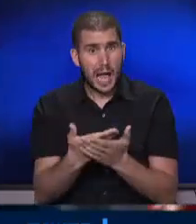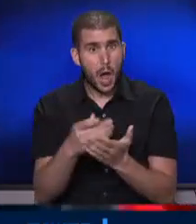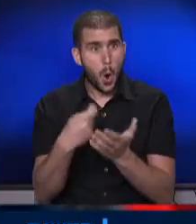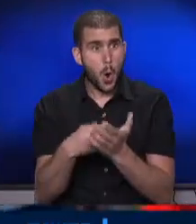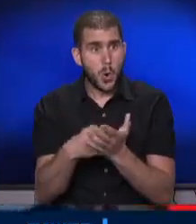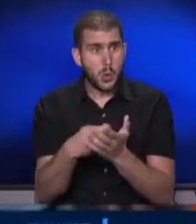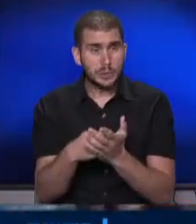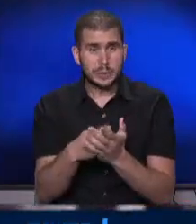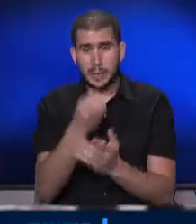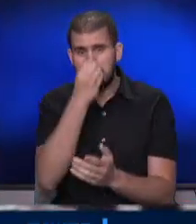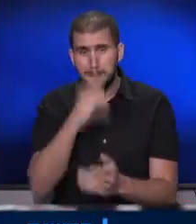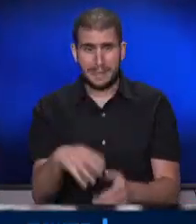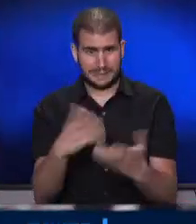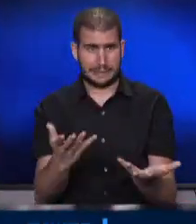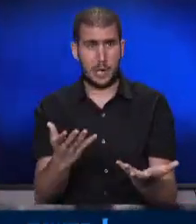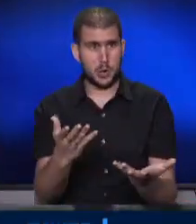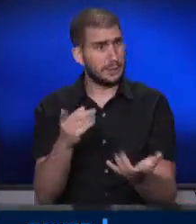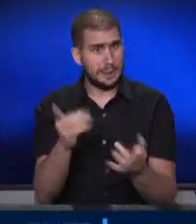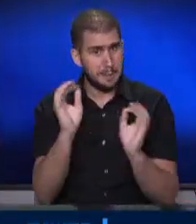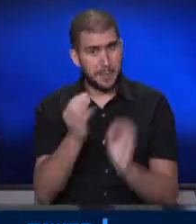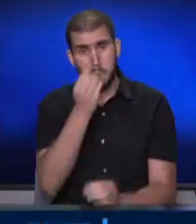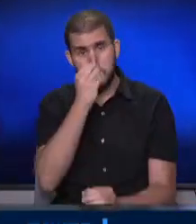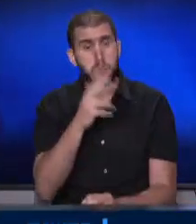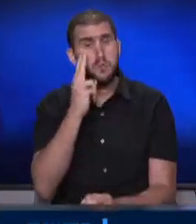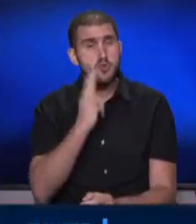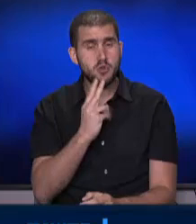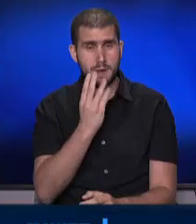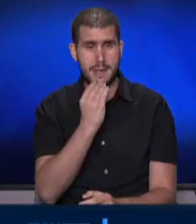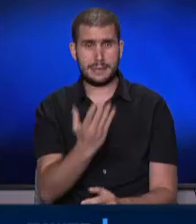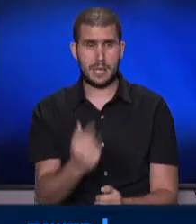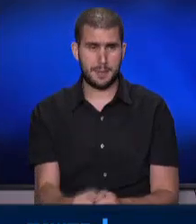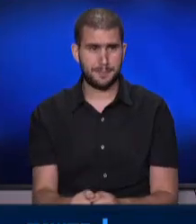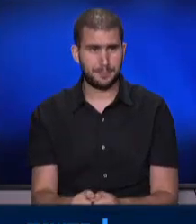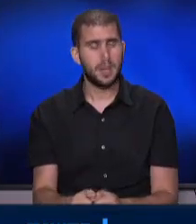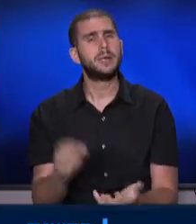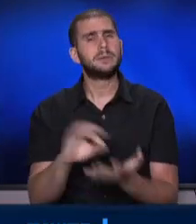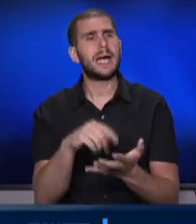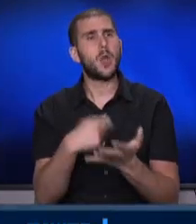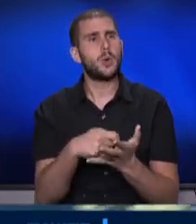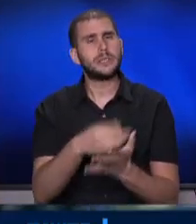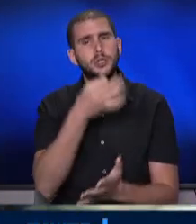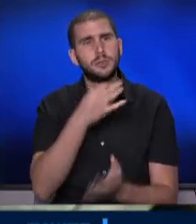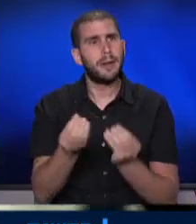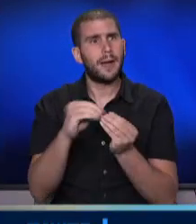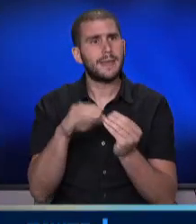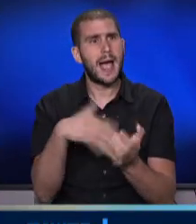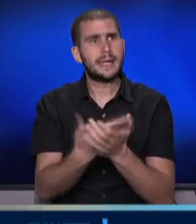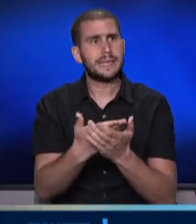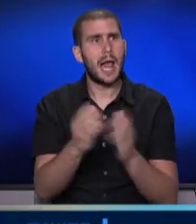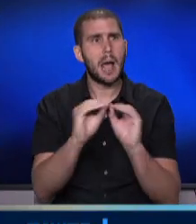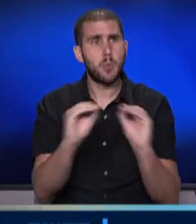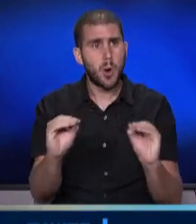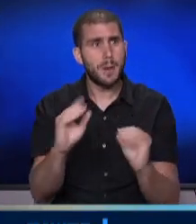האוצר כל כך בזות שפשוט בושה למדינת ישראל. משרד האוצר שיפר במעט את הצעתו למורים,